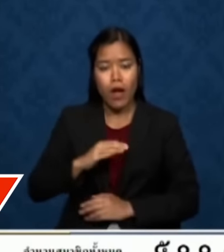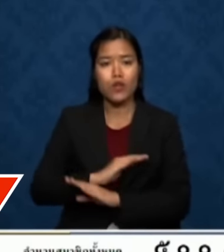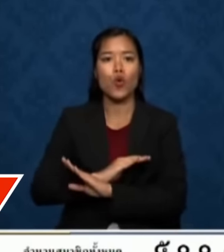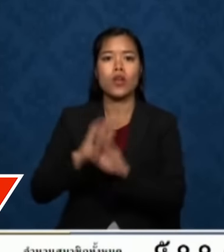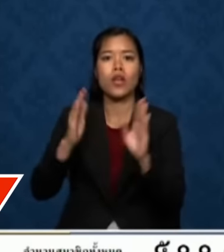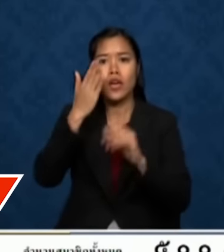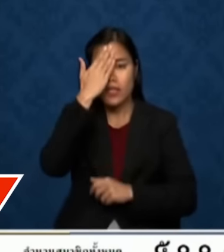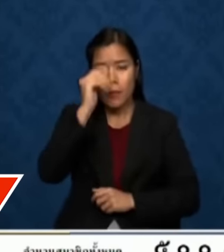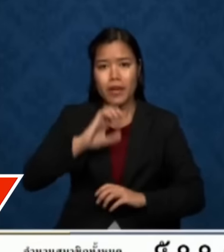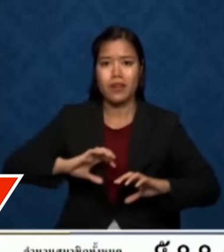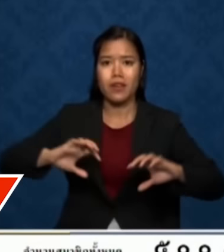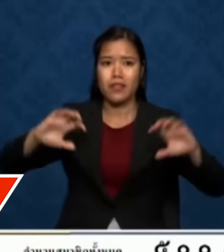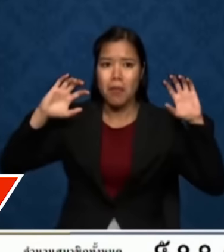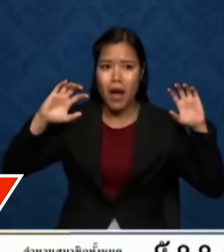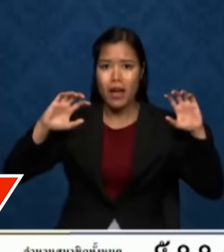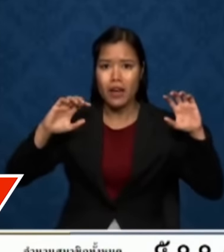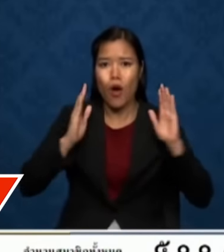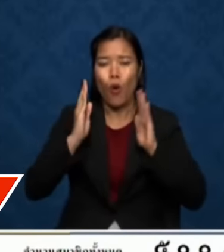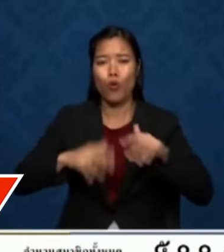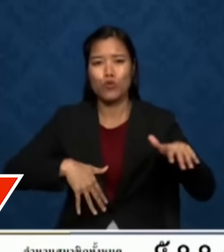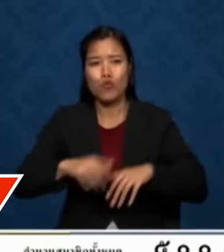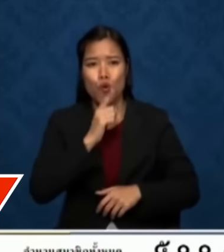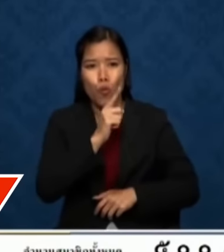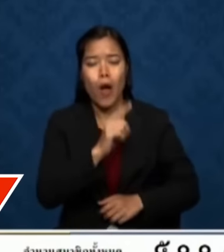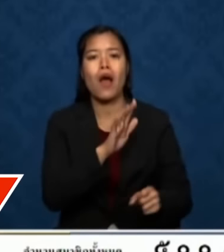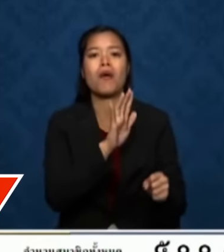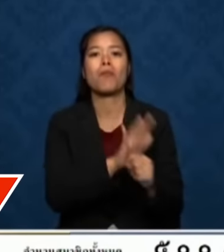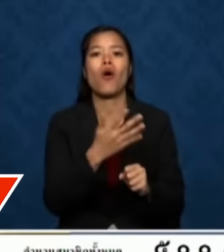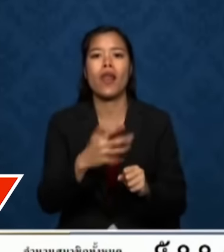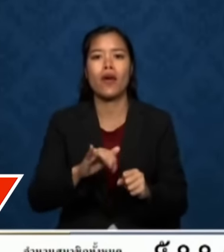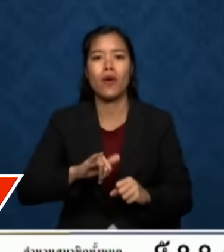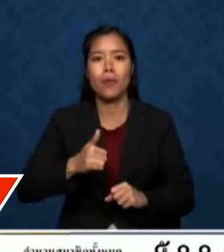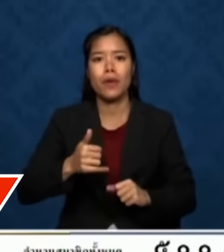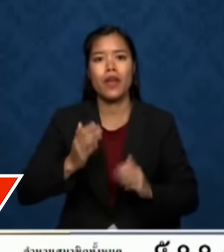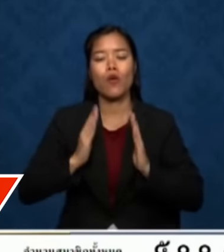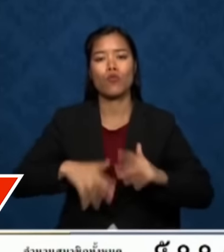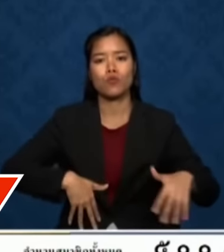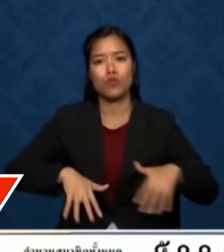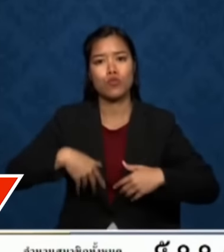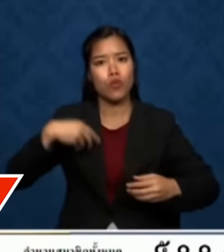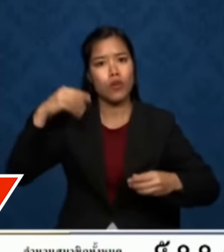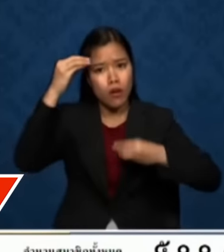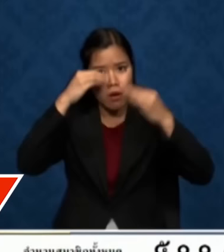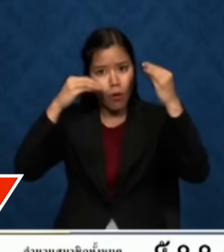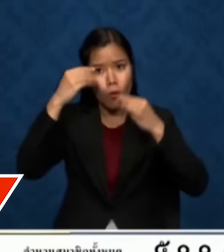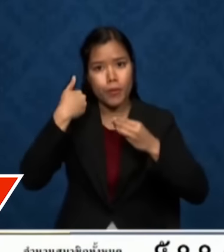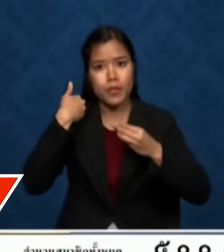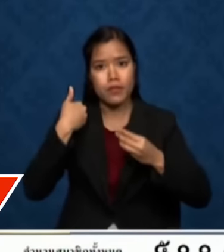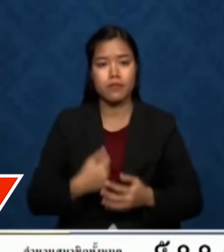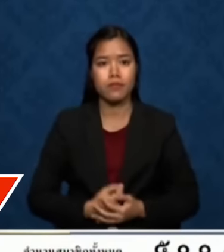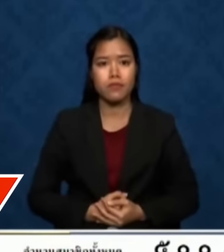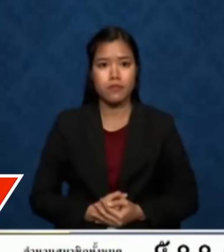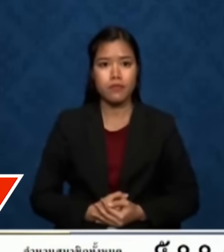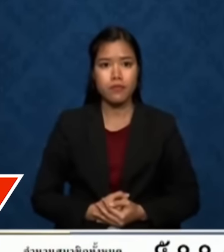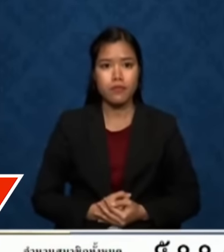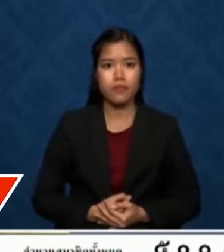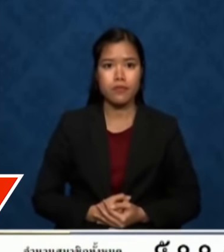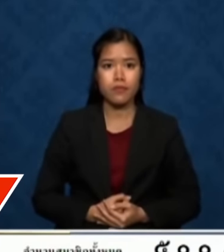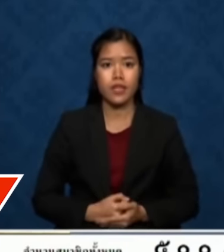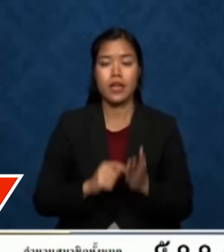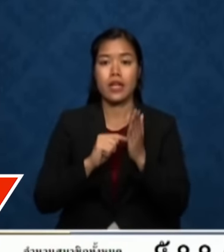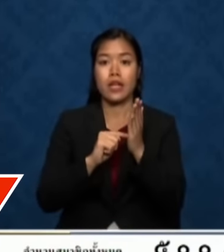จารณ์มากพอแล้วและพี่น้องประชาชนอาจเกิดความสับสนได้ค่ะตัวอย่างต่อมา